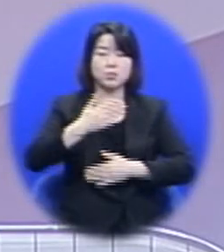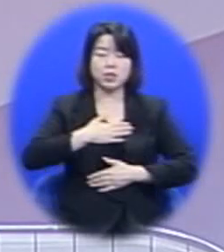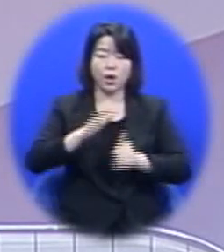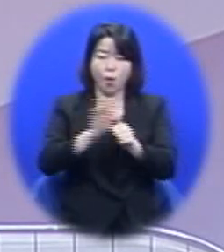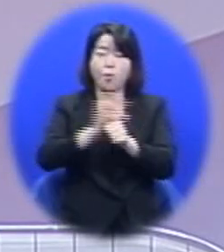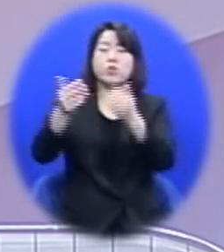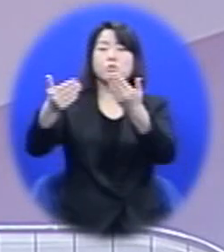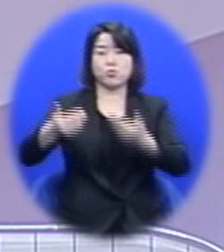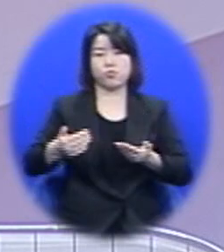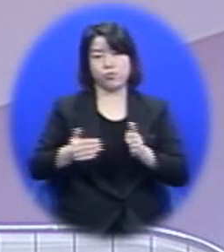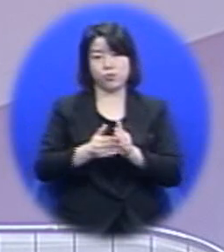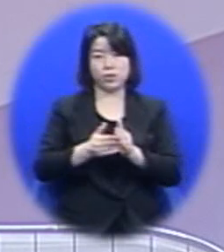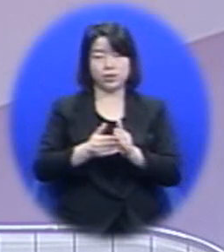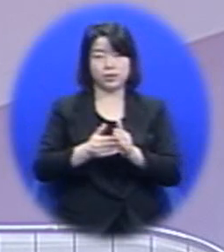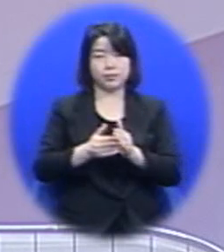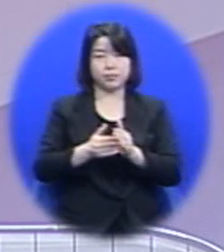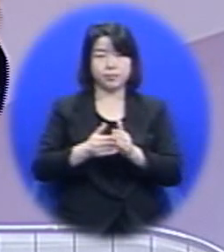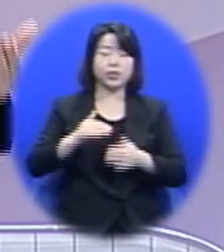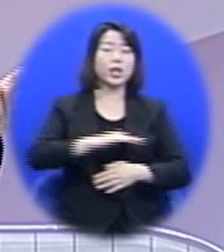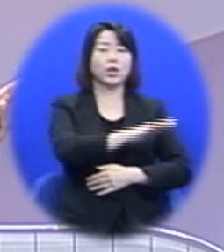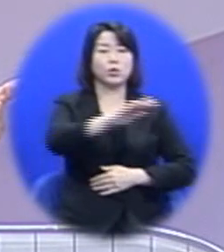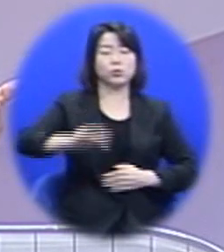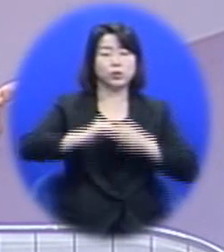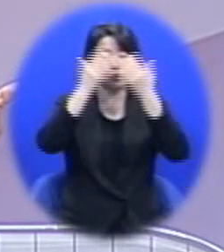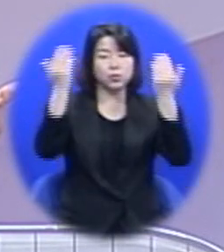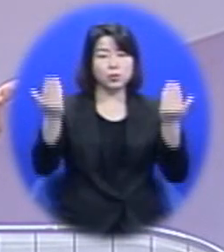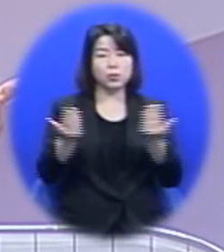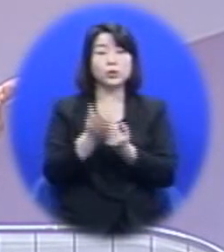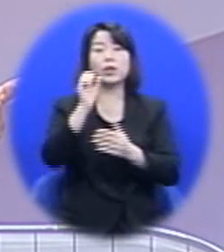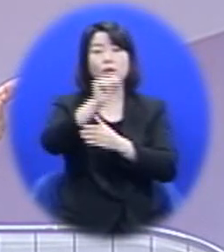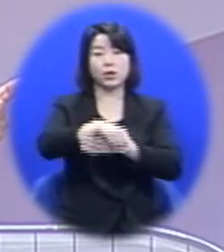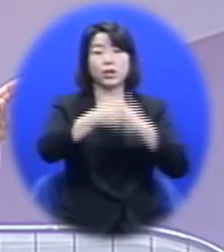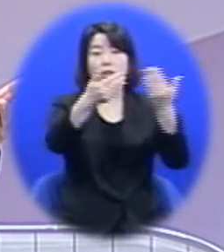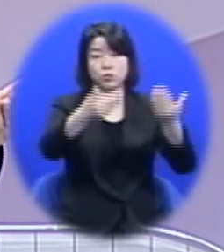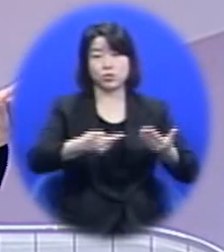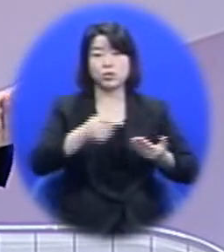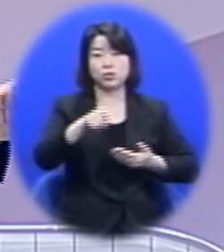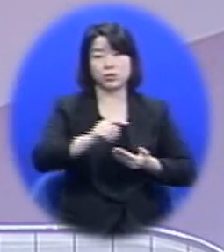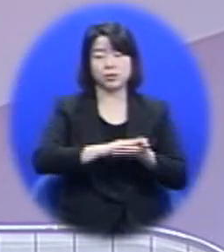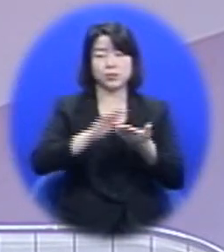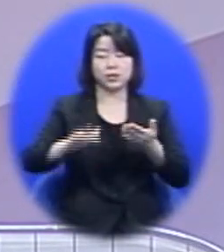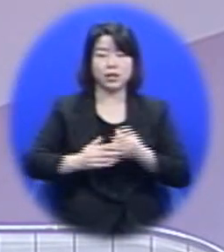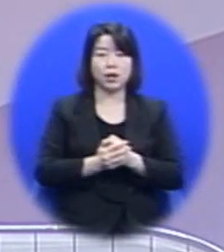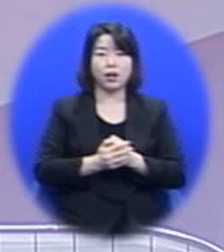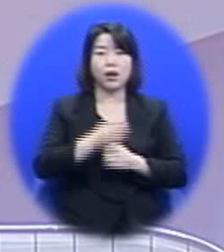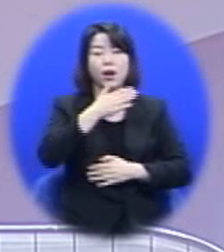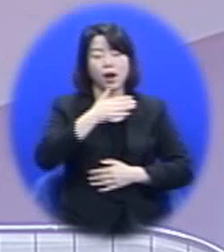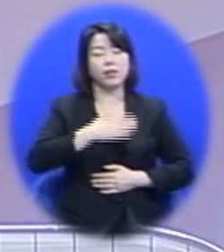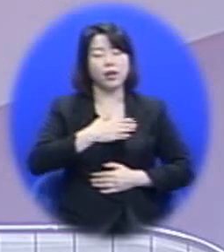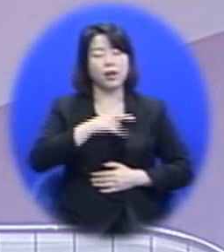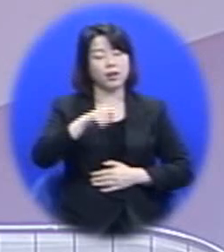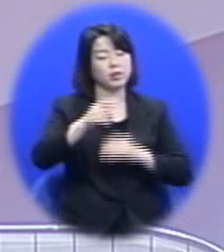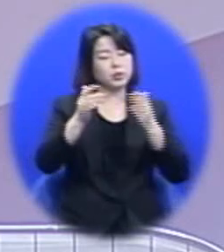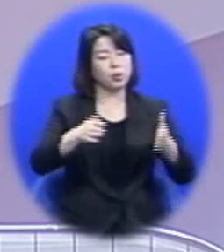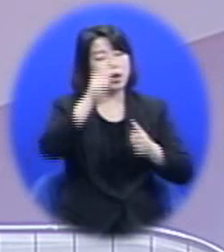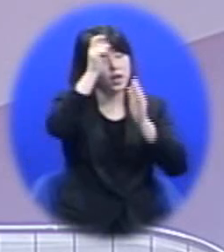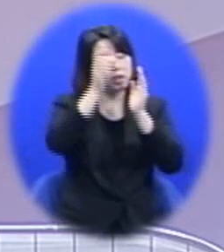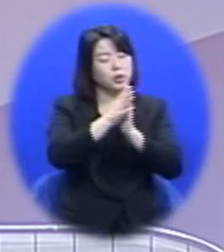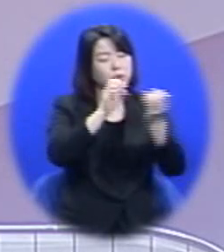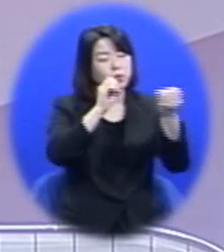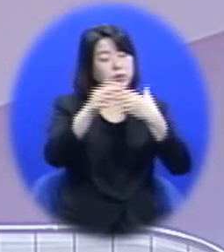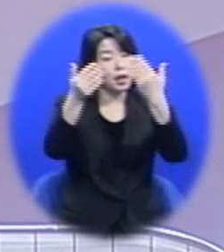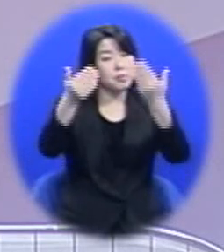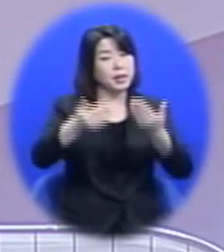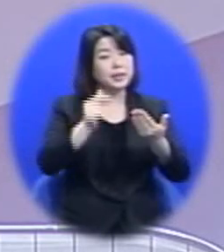주셨다는 거예요. 우리 모두에게 허락하신 것입니다. 아, 내가 그동안 기도 응답 받지 못한